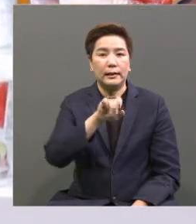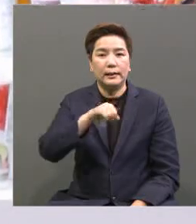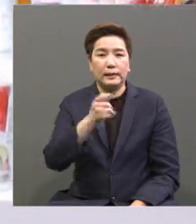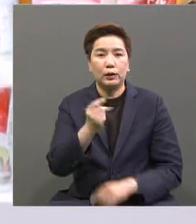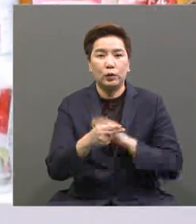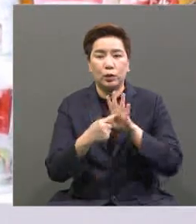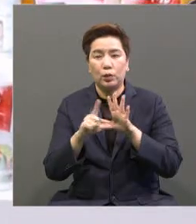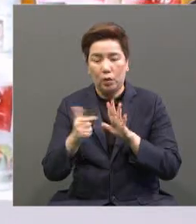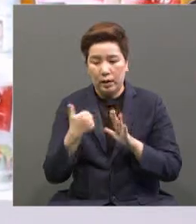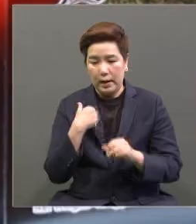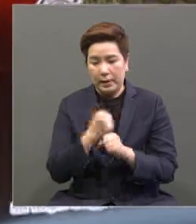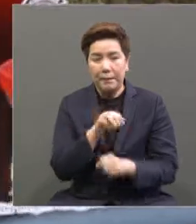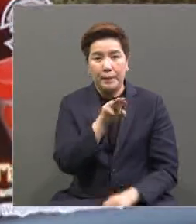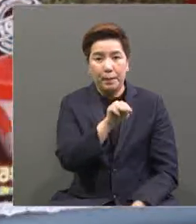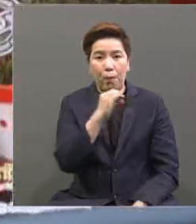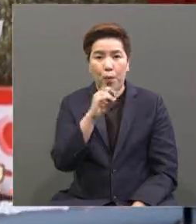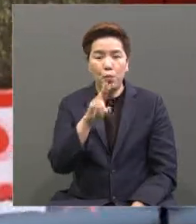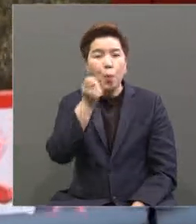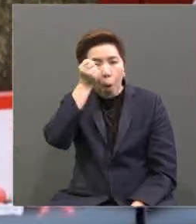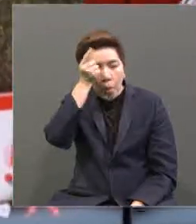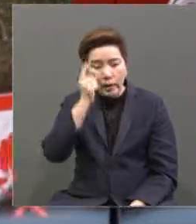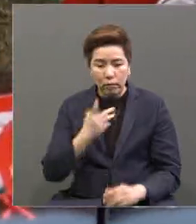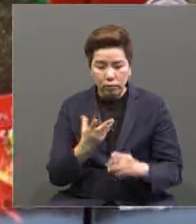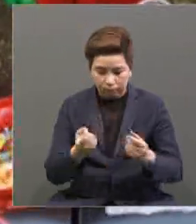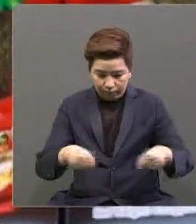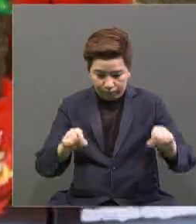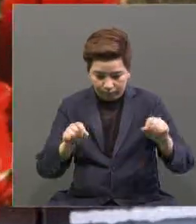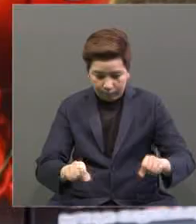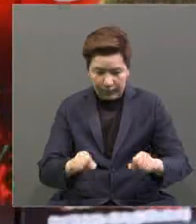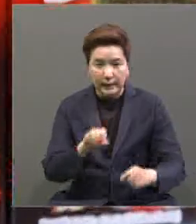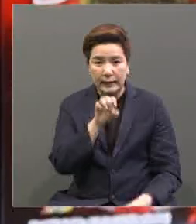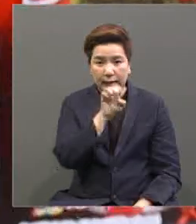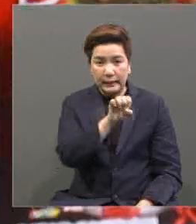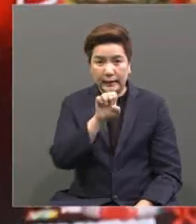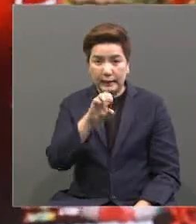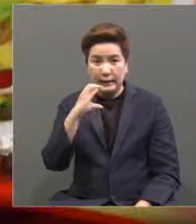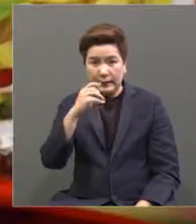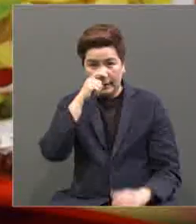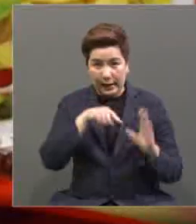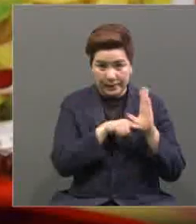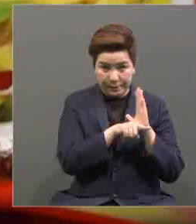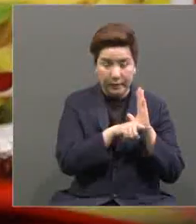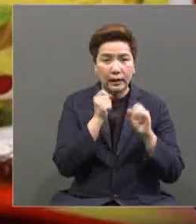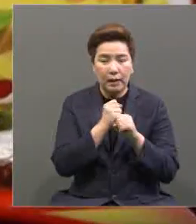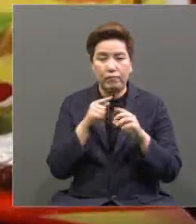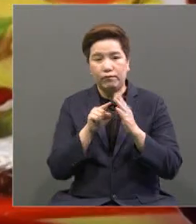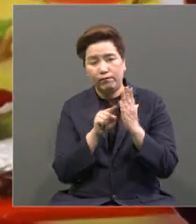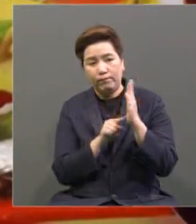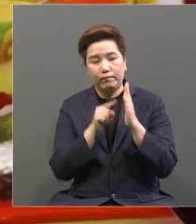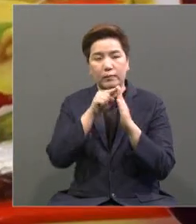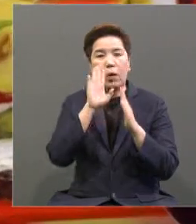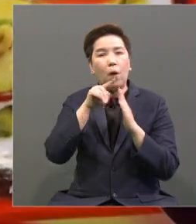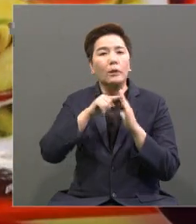จัดทำ MOUเพื่อส่งเสริมความร่วมมือเชื่อมโยงทางยุทธศาสตร์ระหว่าง eecของไทยกับเศรษฐกิจสามเหลี่ยมปากแม่น้ำ